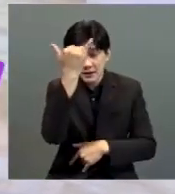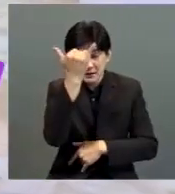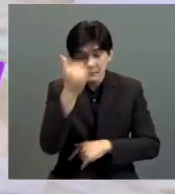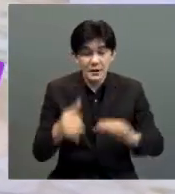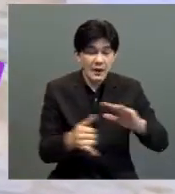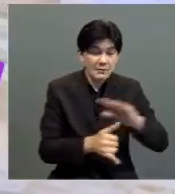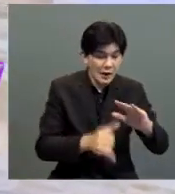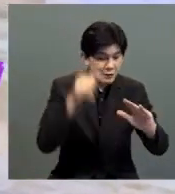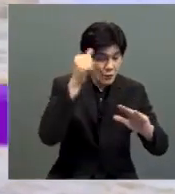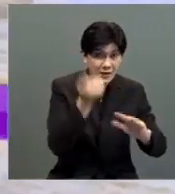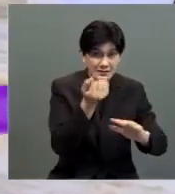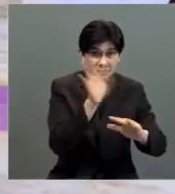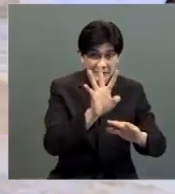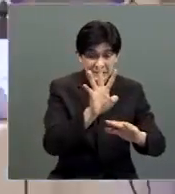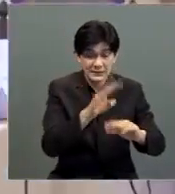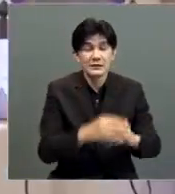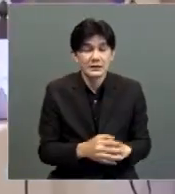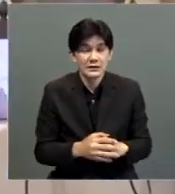ก็จะควบพูดคุยแล้วก็รวบรวมข้อมูลให้ได้มากที่สุดนะครับการจัดนั่งที่ประชุมอย่างที่บอกมาจากรูปก็เว้นระยะห่างตามมาตรฐานของประทรวงสาธารณสุขส่วนนายประทีปกีรติเรขากับรองเอกอาทิการนายกรัฐมนตรีในฐานะเลขานุการศูนย์สปกนั้นไม่ได้ทำร่วมประชุมด้วยเพราะต้องกลับตัวอยู่บ้าน14